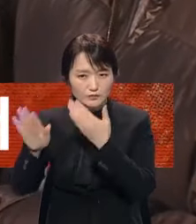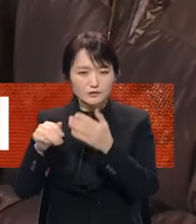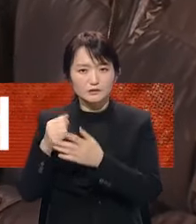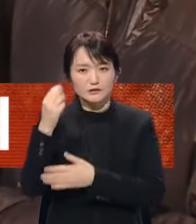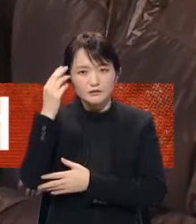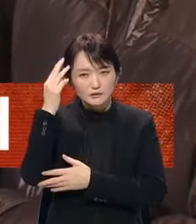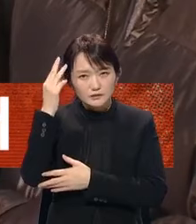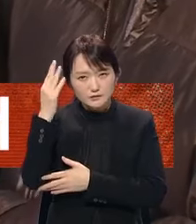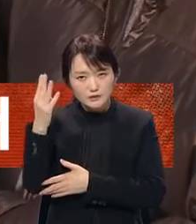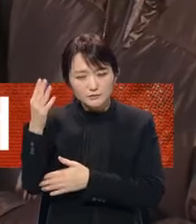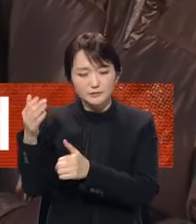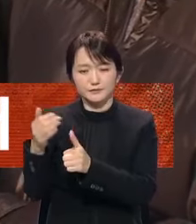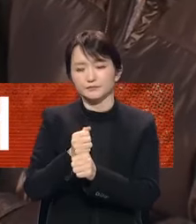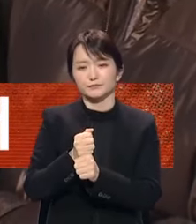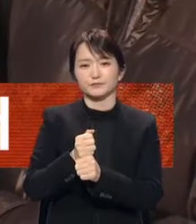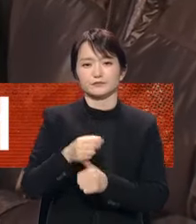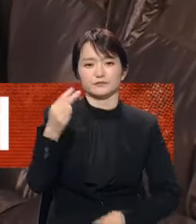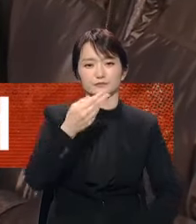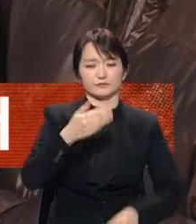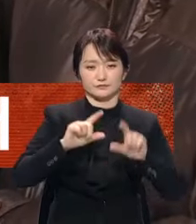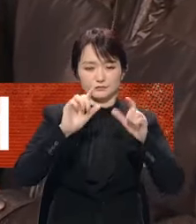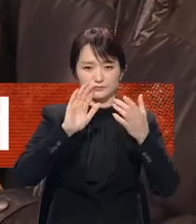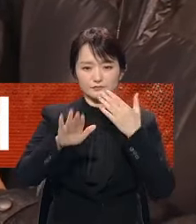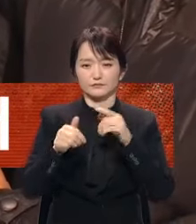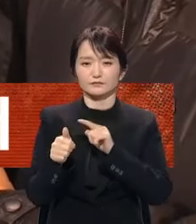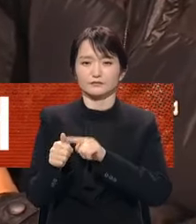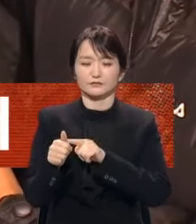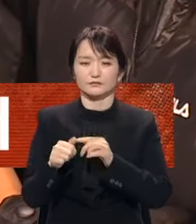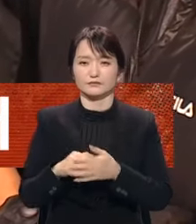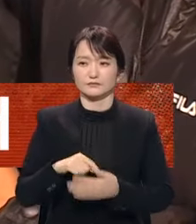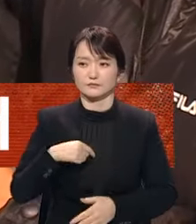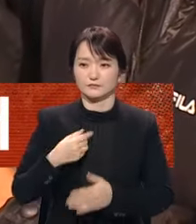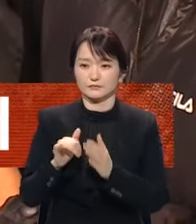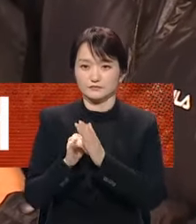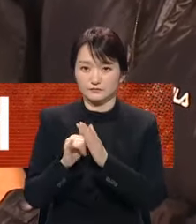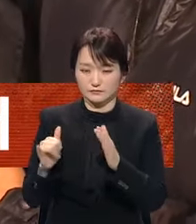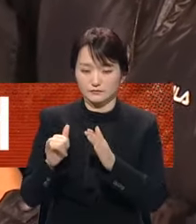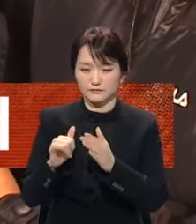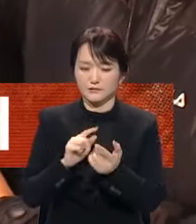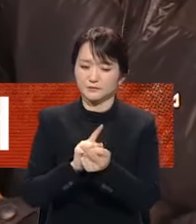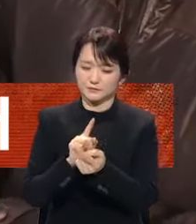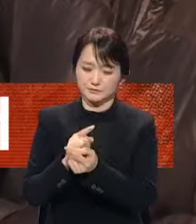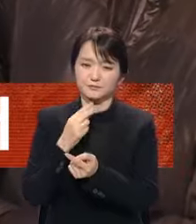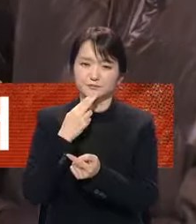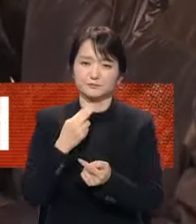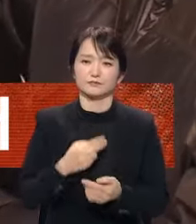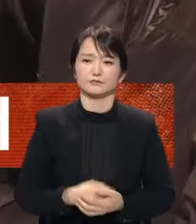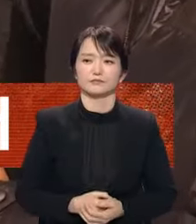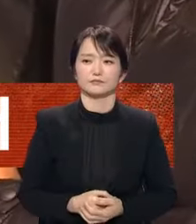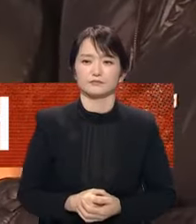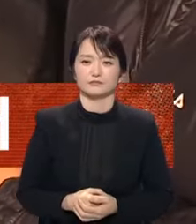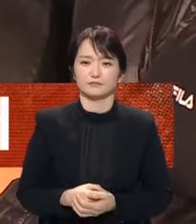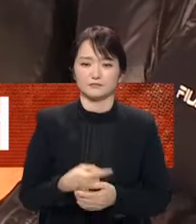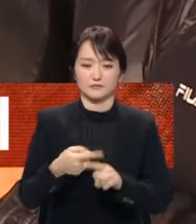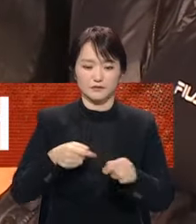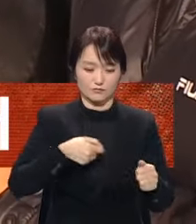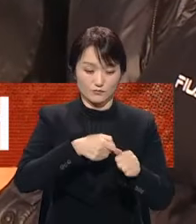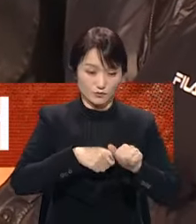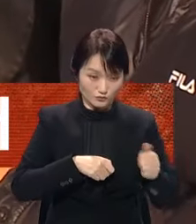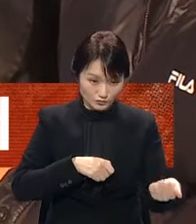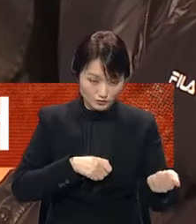만에 검거됐는데요. 2009년도 이후에 이 사람이 자기 가족들과 왕래가 없었다라고 하는데 범행을 하고 난 다음날